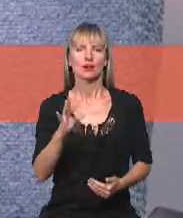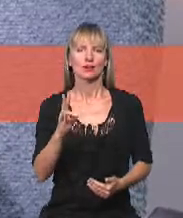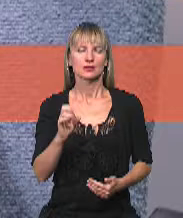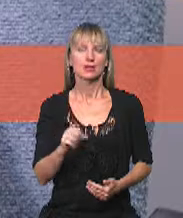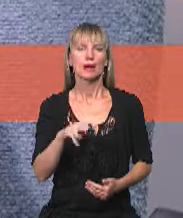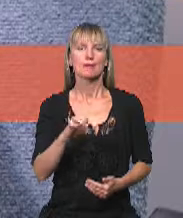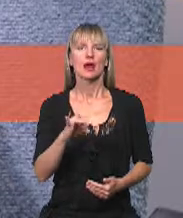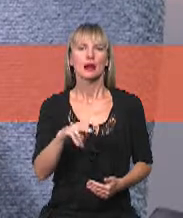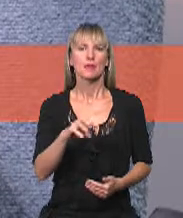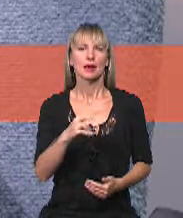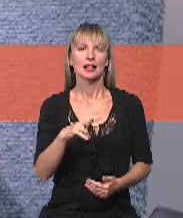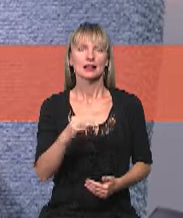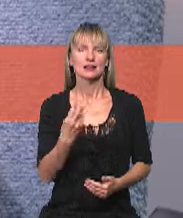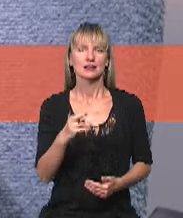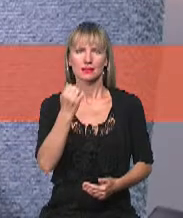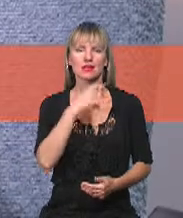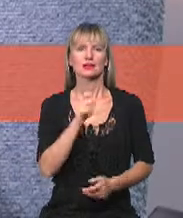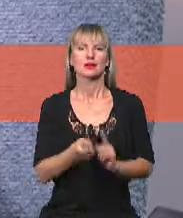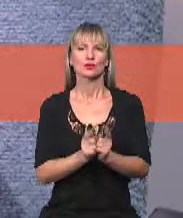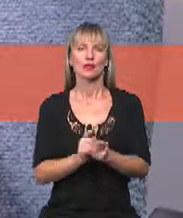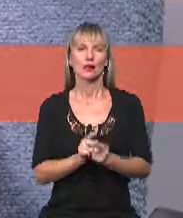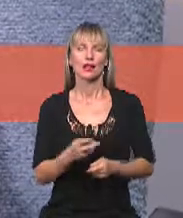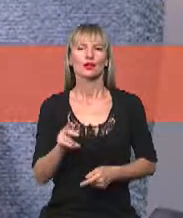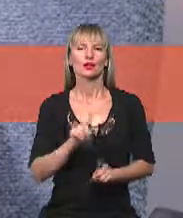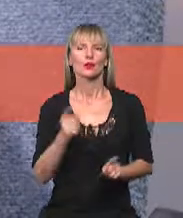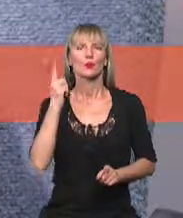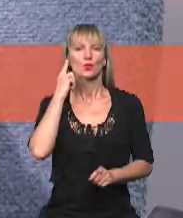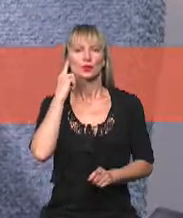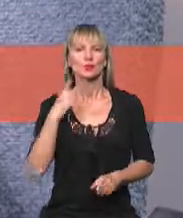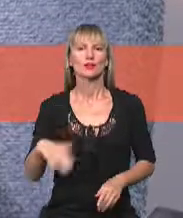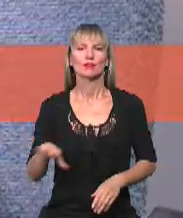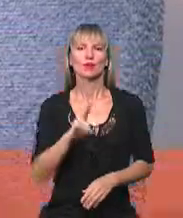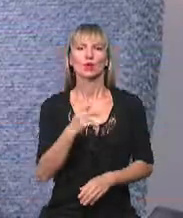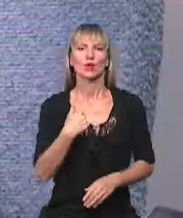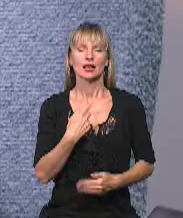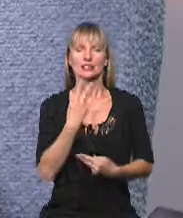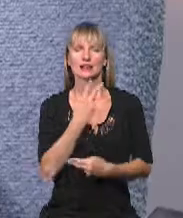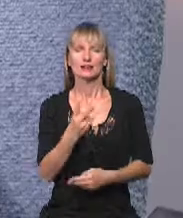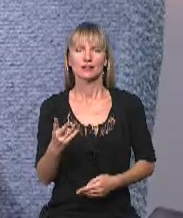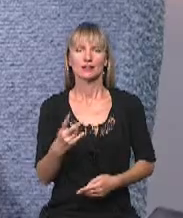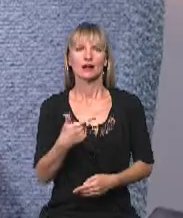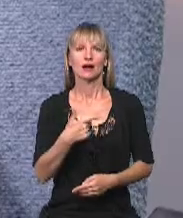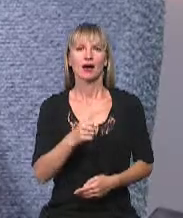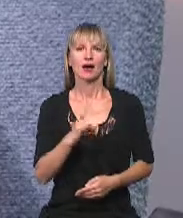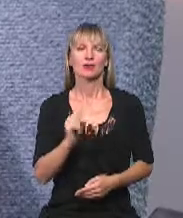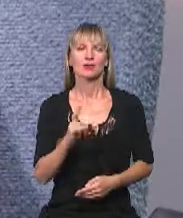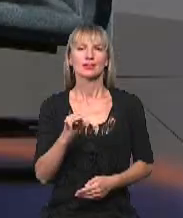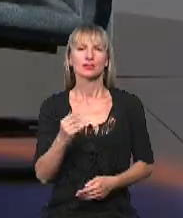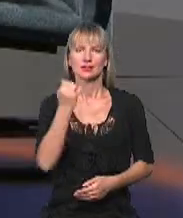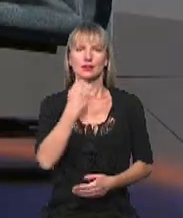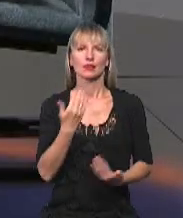Анастасія Перепелиця, і дуже дякуємо за сурдопереклад для того, щоб почули всі, хто нас дивляться, Ганна Кириченка.